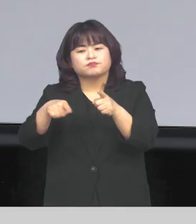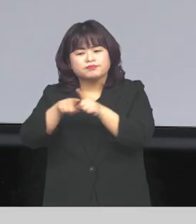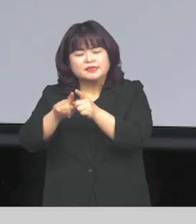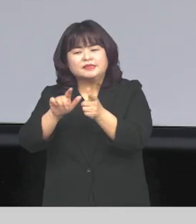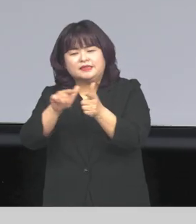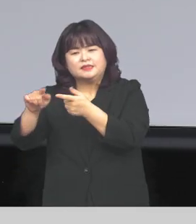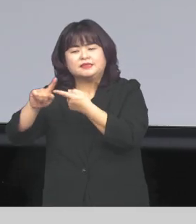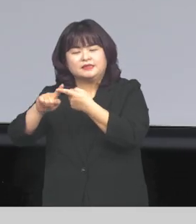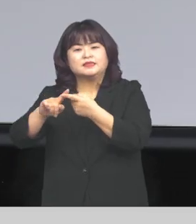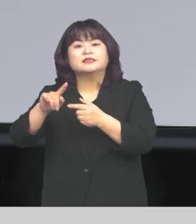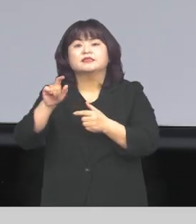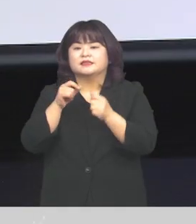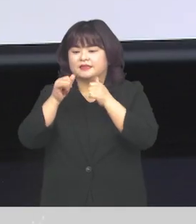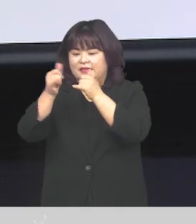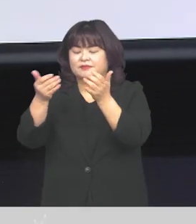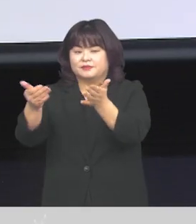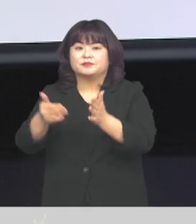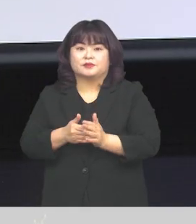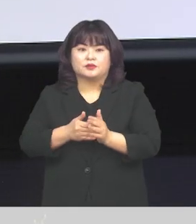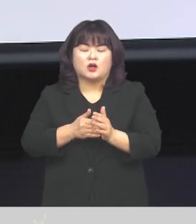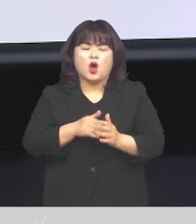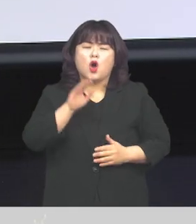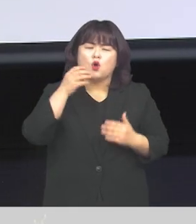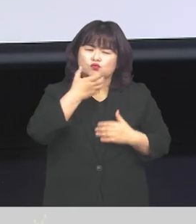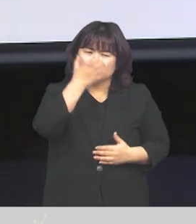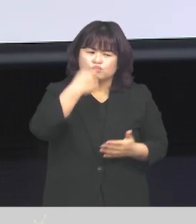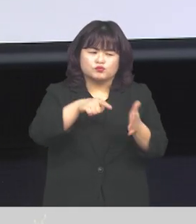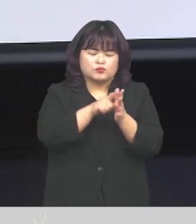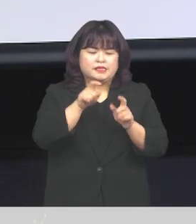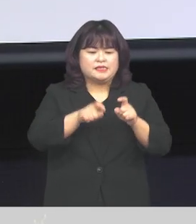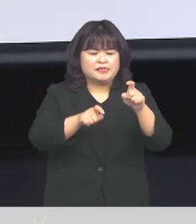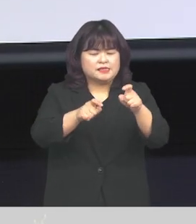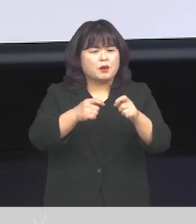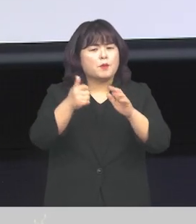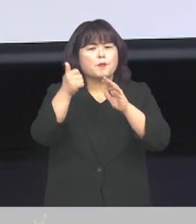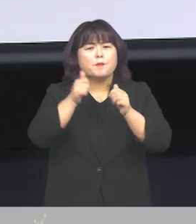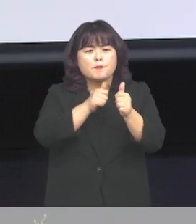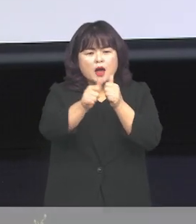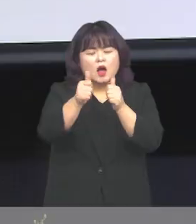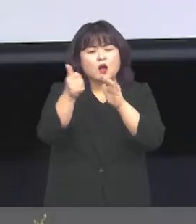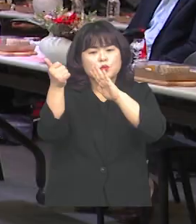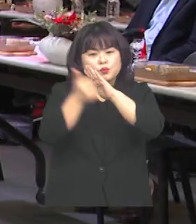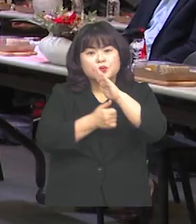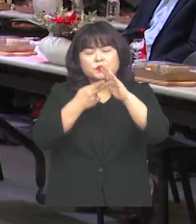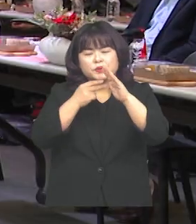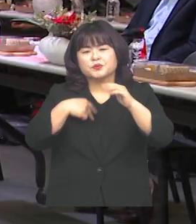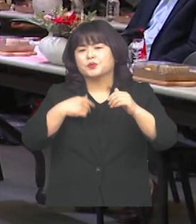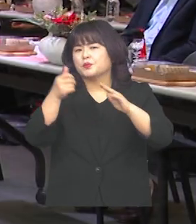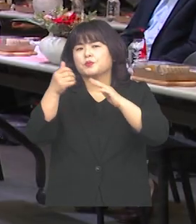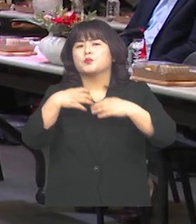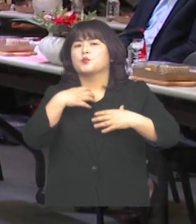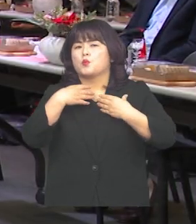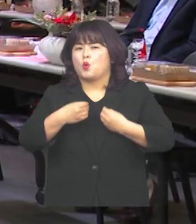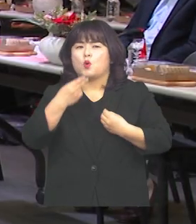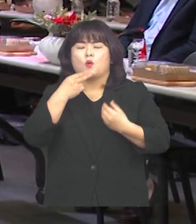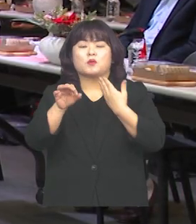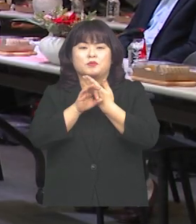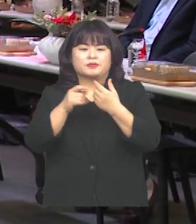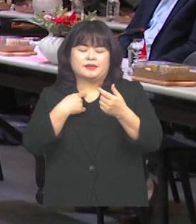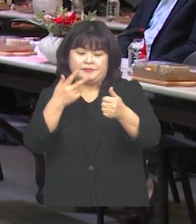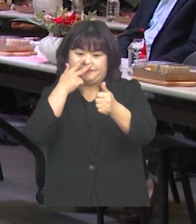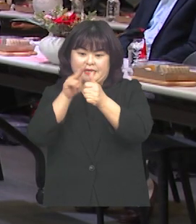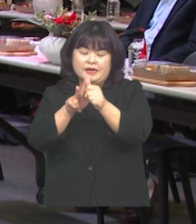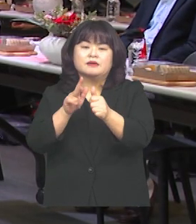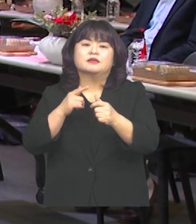7명에게 표창을 전달했습니다. 이상일 시장은 꿈을 향해 도전하고 실패해도 포기하지 않는다면 성취의 챕터를 쓸 수